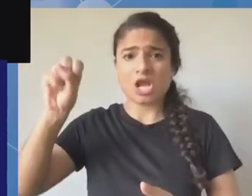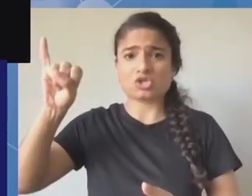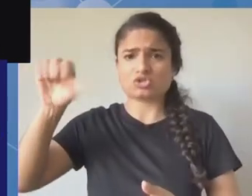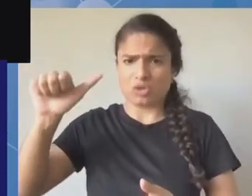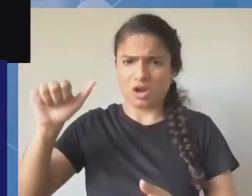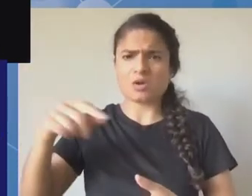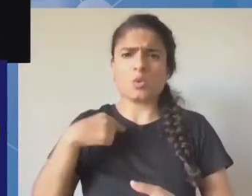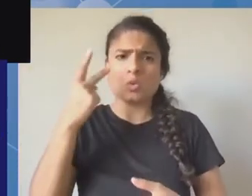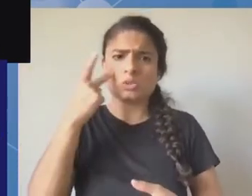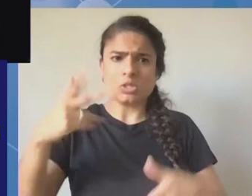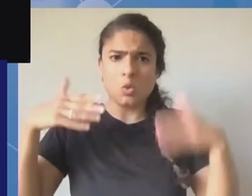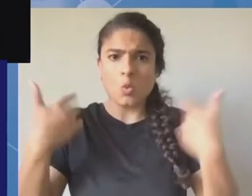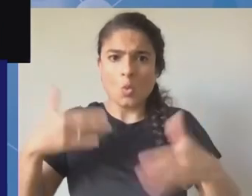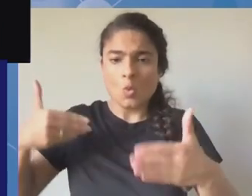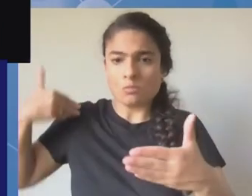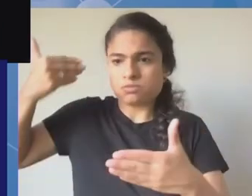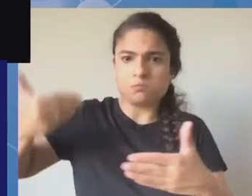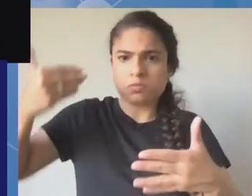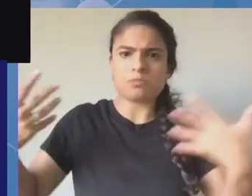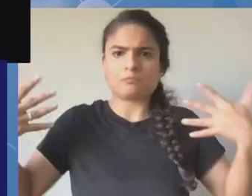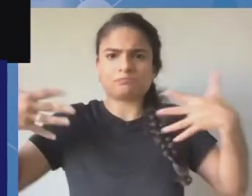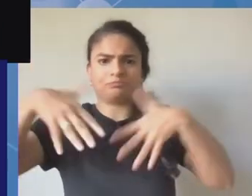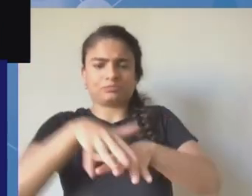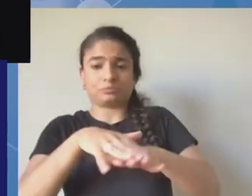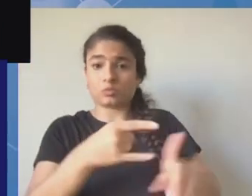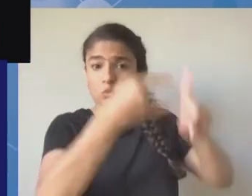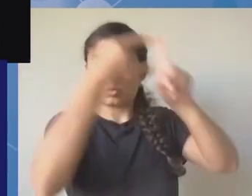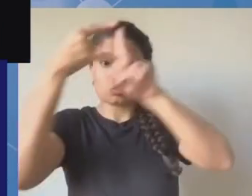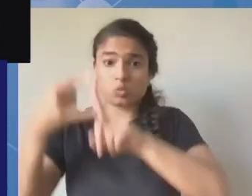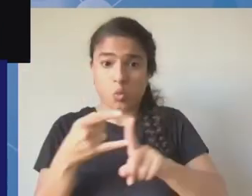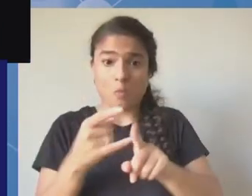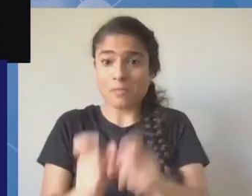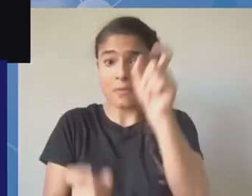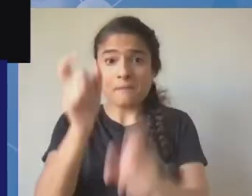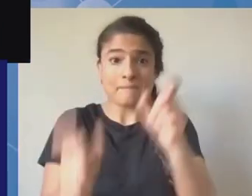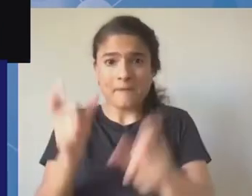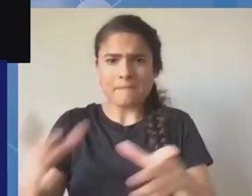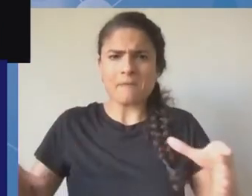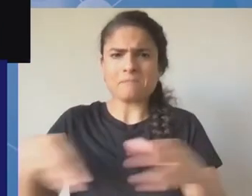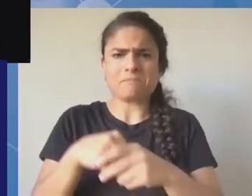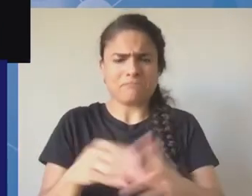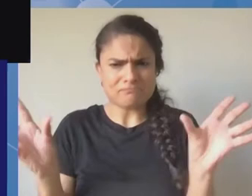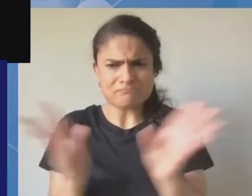一些参加者。我知道是非常不容易的参加这些讨论，尤其是